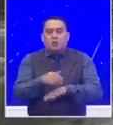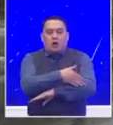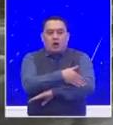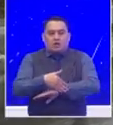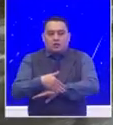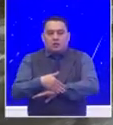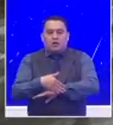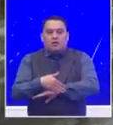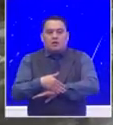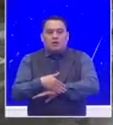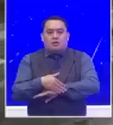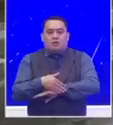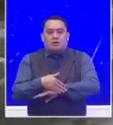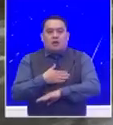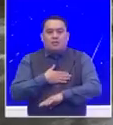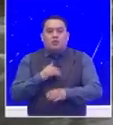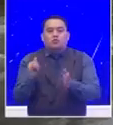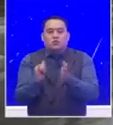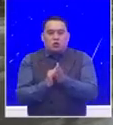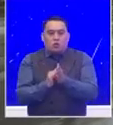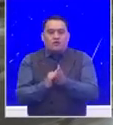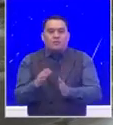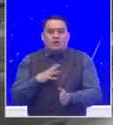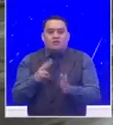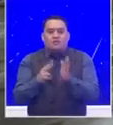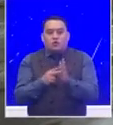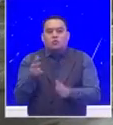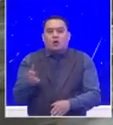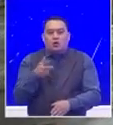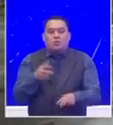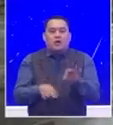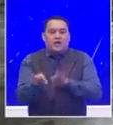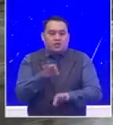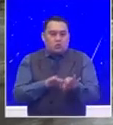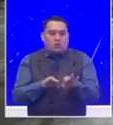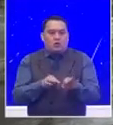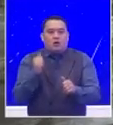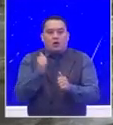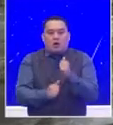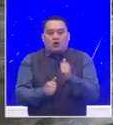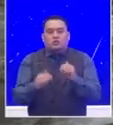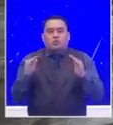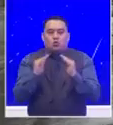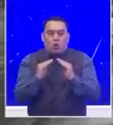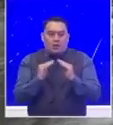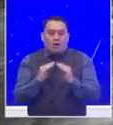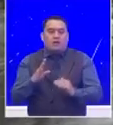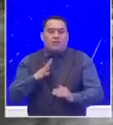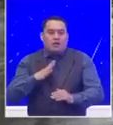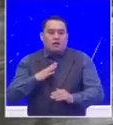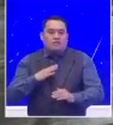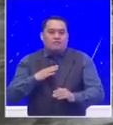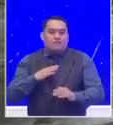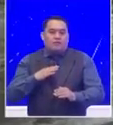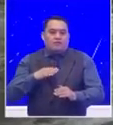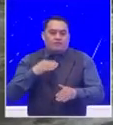Назарбаева 68/78, нами были установлены 8 камер по проекту. В каждом подъезде получается входная